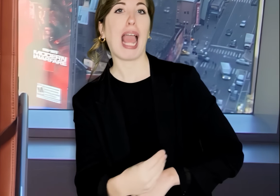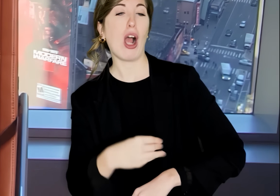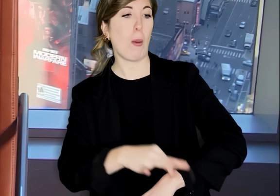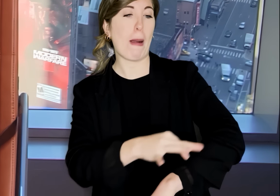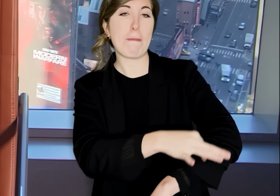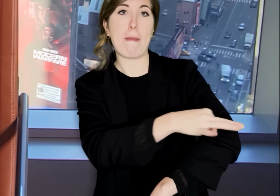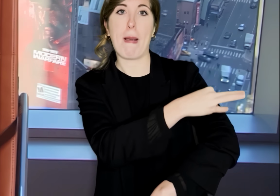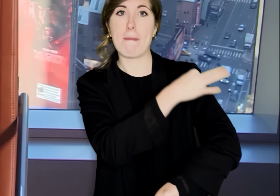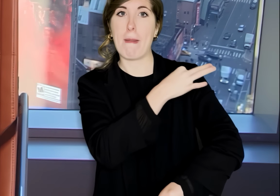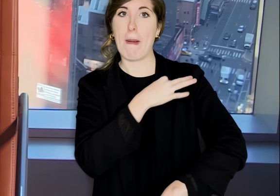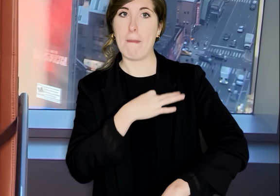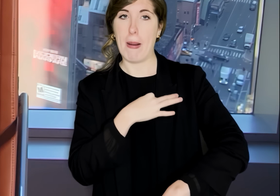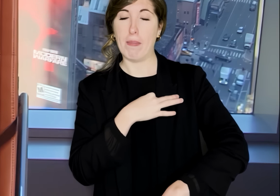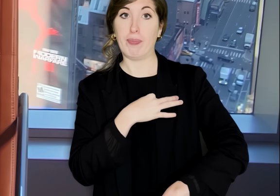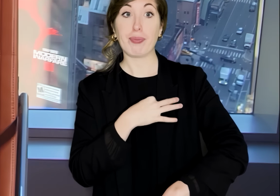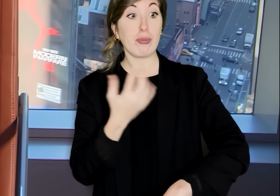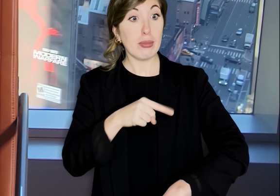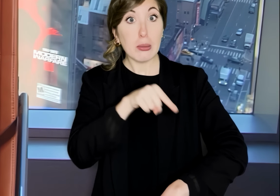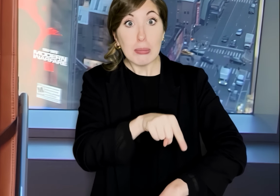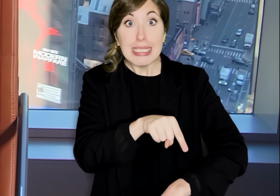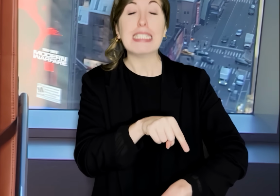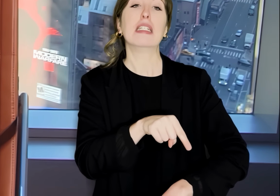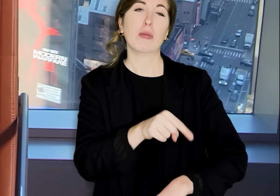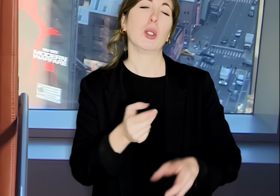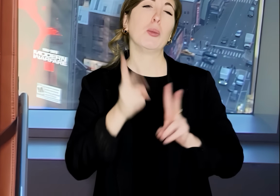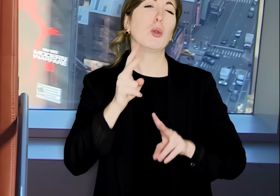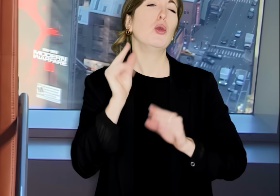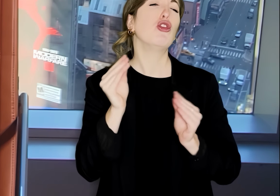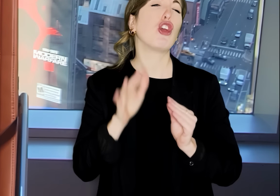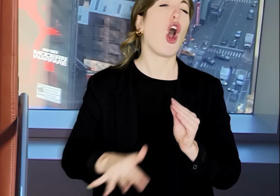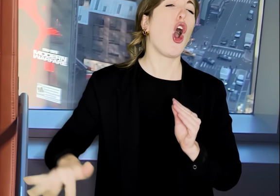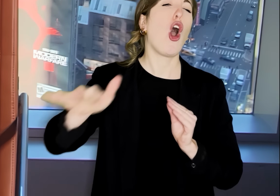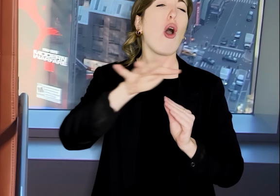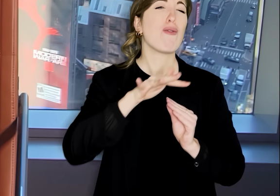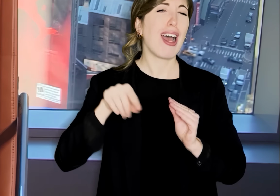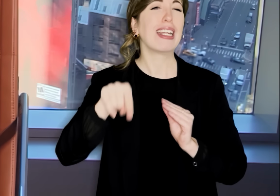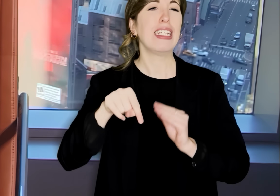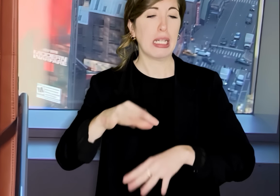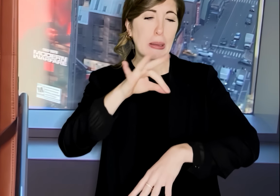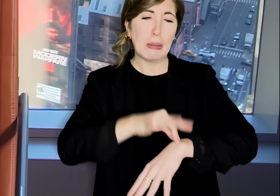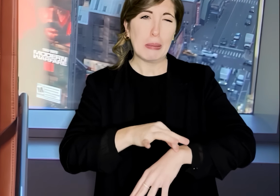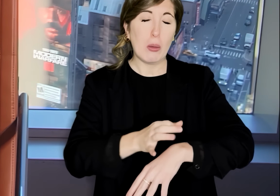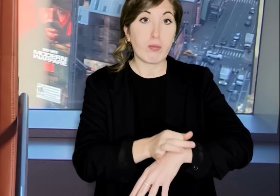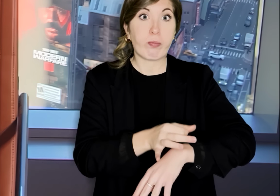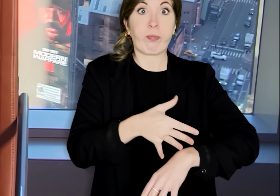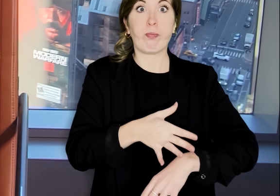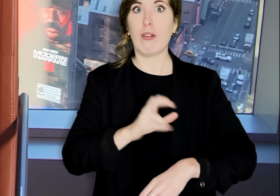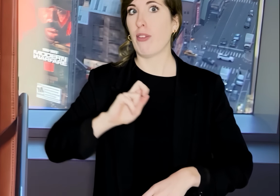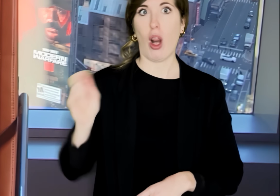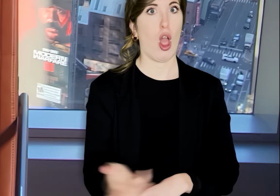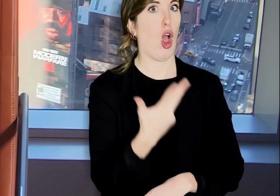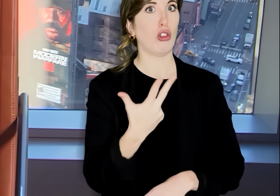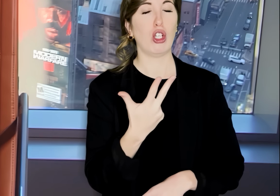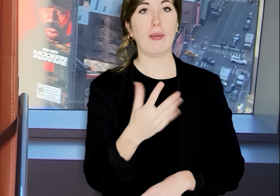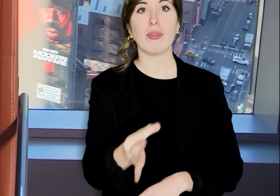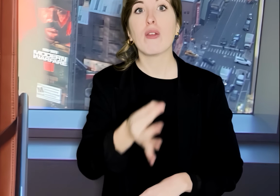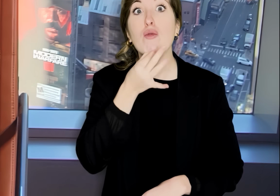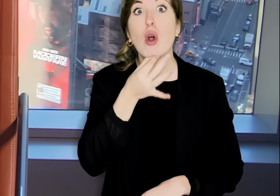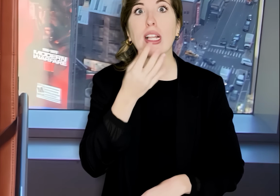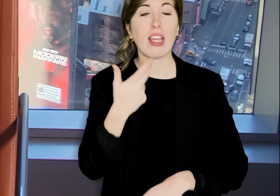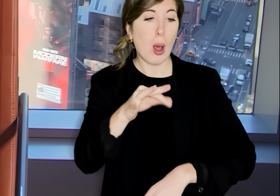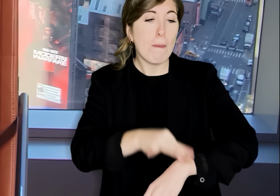questi punti e che spesso e volentieri soprattutto nelle persone giovani crescono velocemente quindi un puntino di